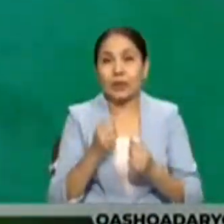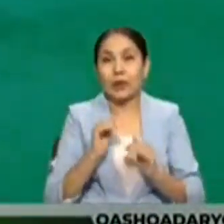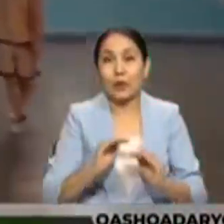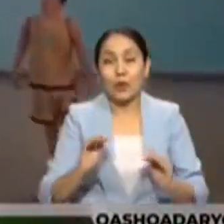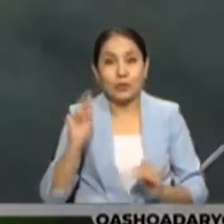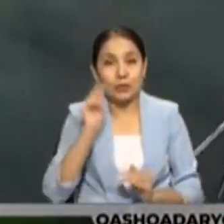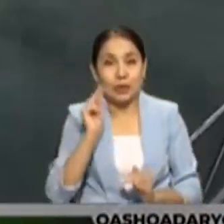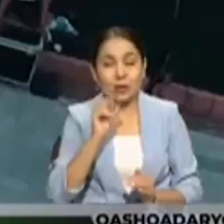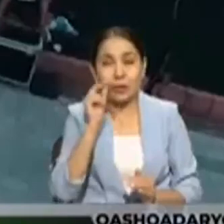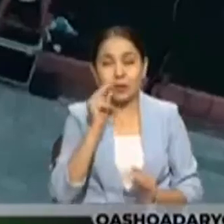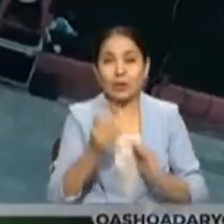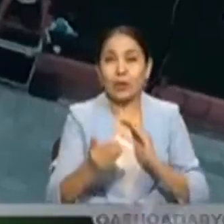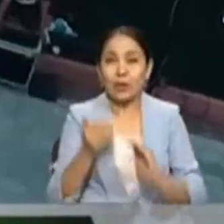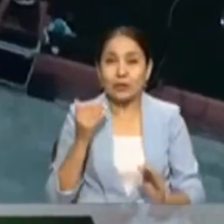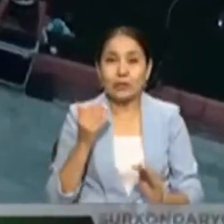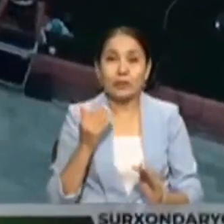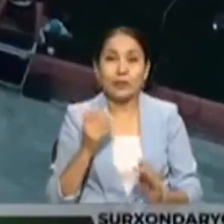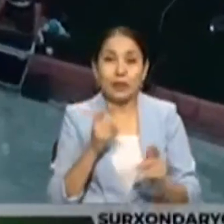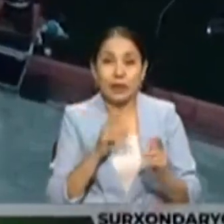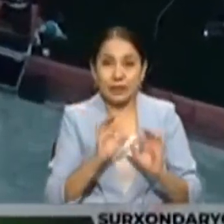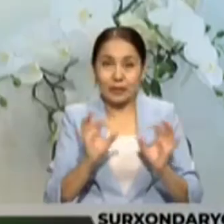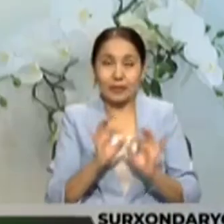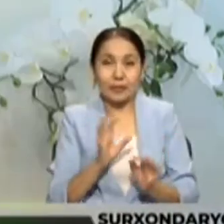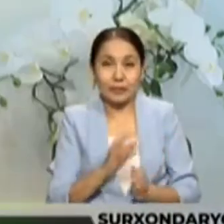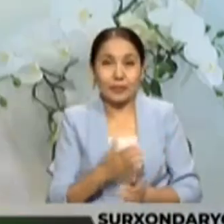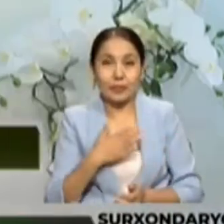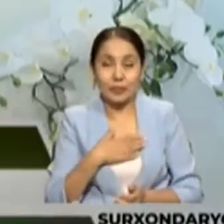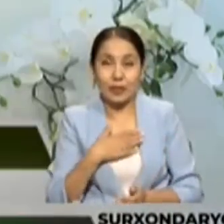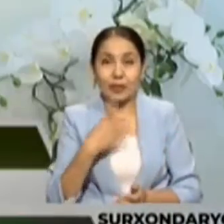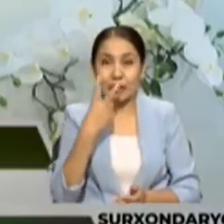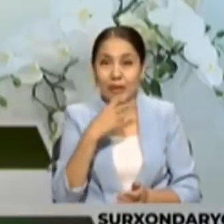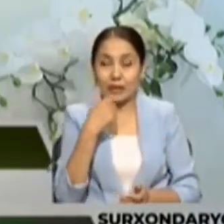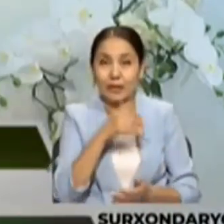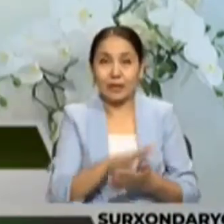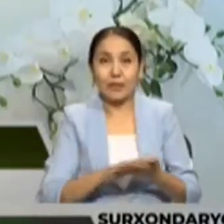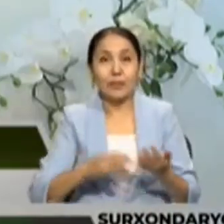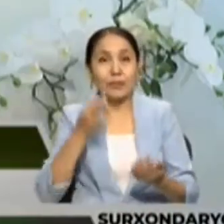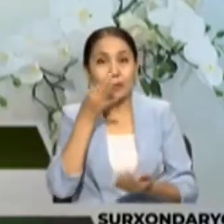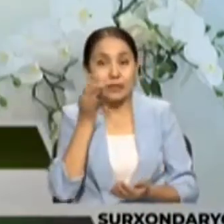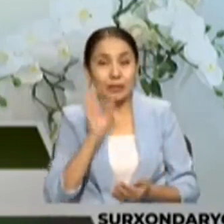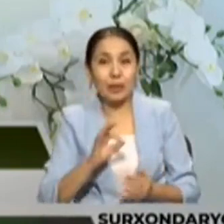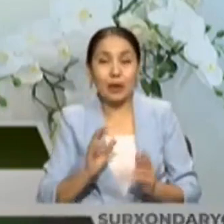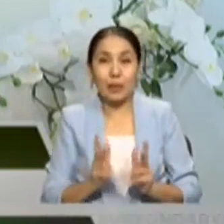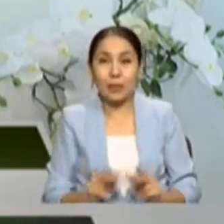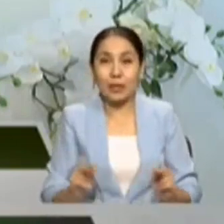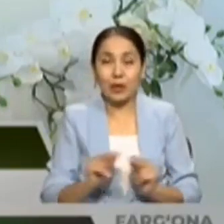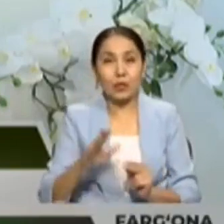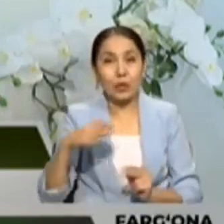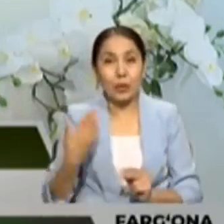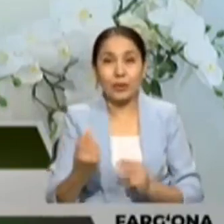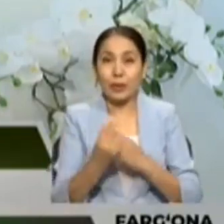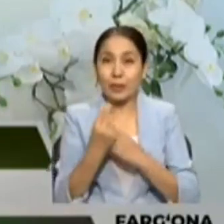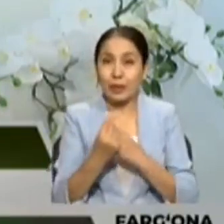o'quvchilar orasida muddatidan oldin talaba bo'lganlari talaygina. Men shu 2 yil davomida tajribali pedagoglar tomonidan